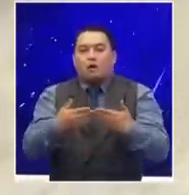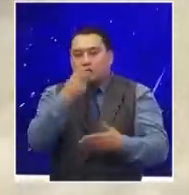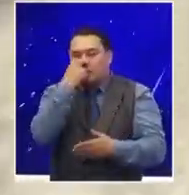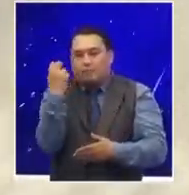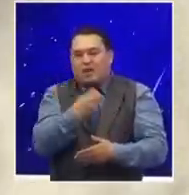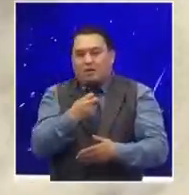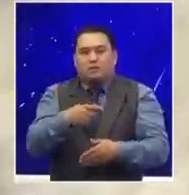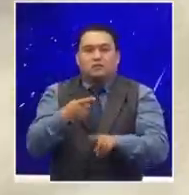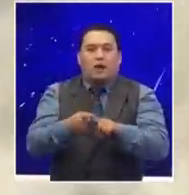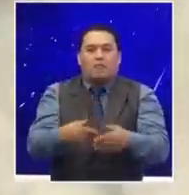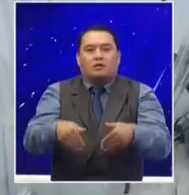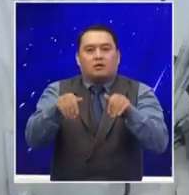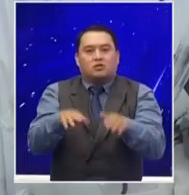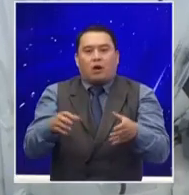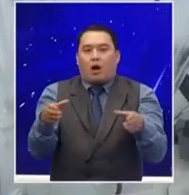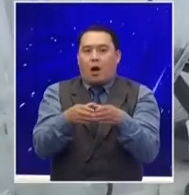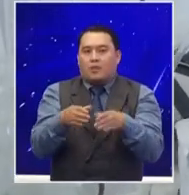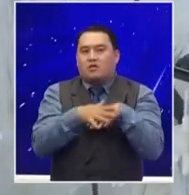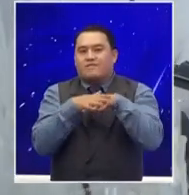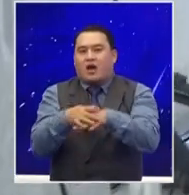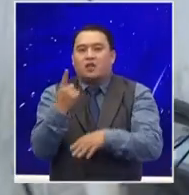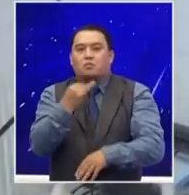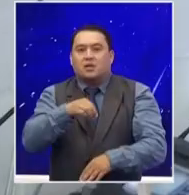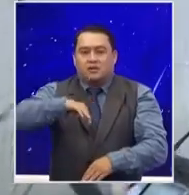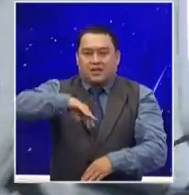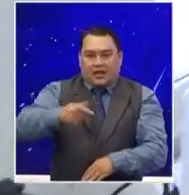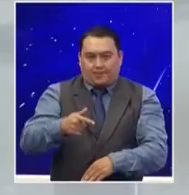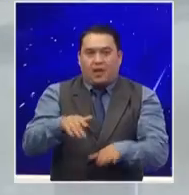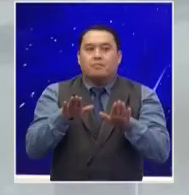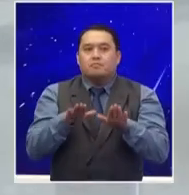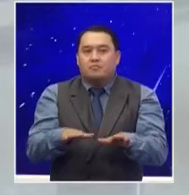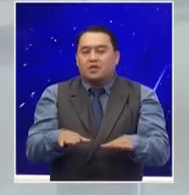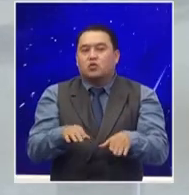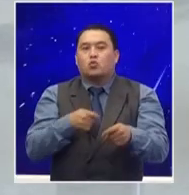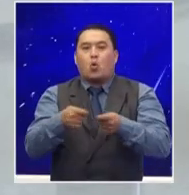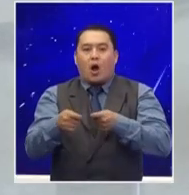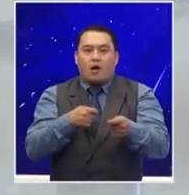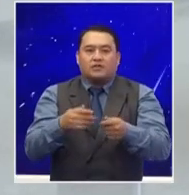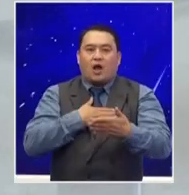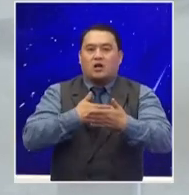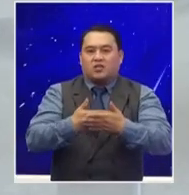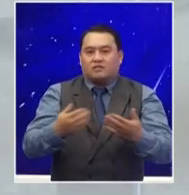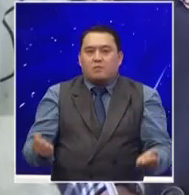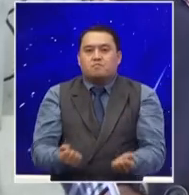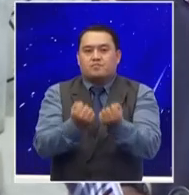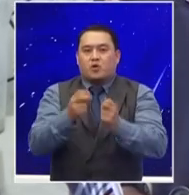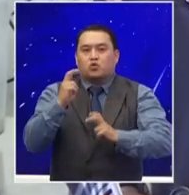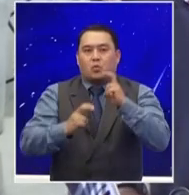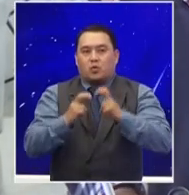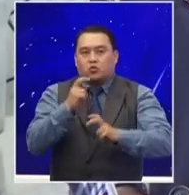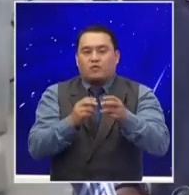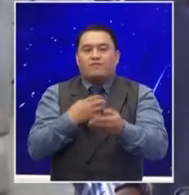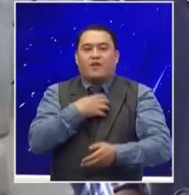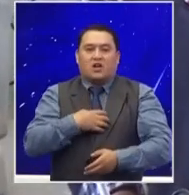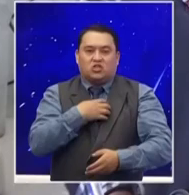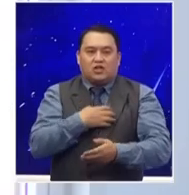неприятных запахов. На решение проблемы компания выделила около 1 000 000 000 тенге. Местные органы правления тоже оказывают содействие предприятию, имеющему